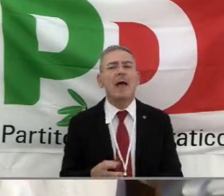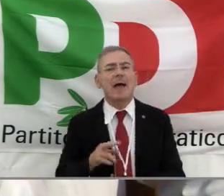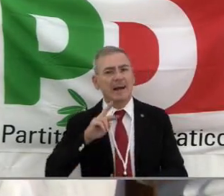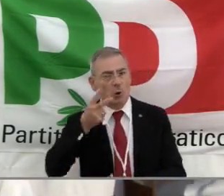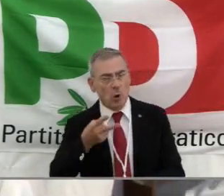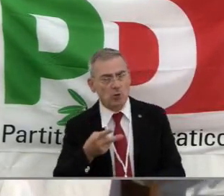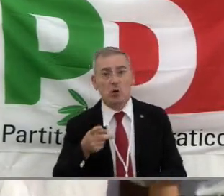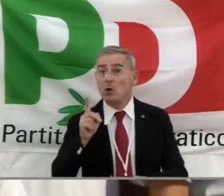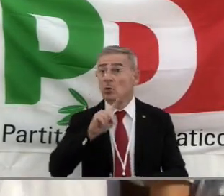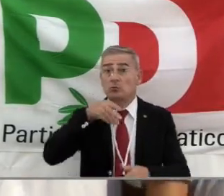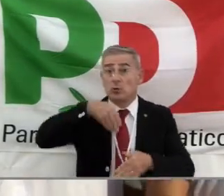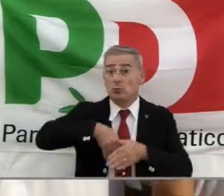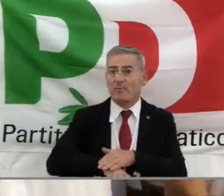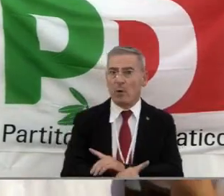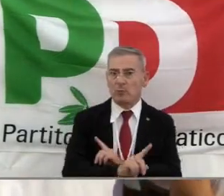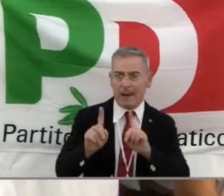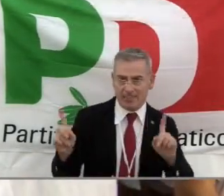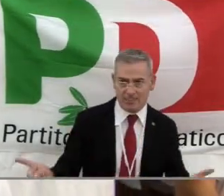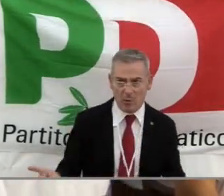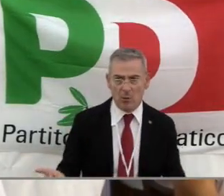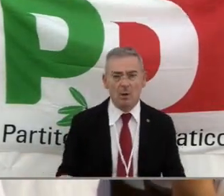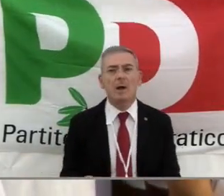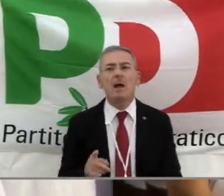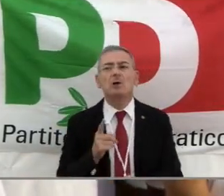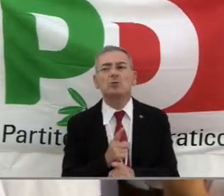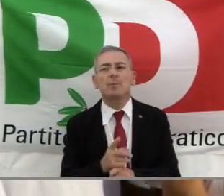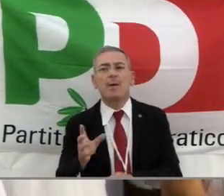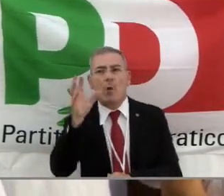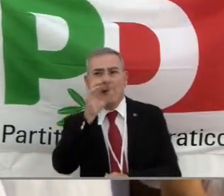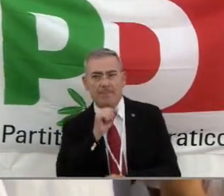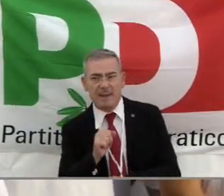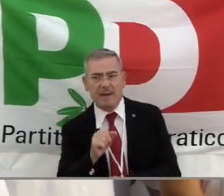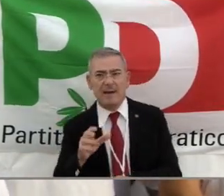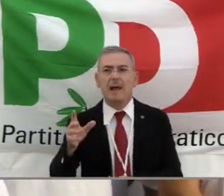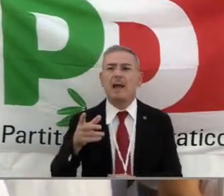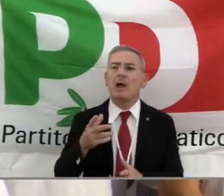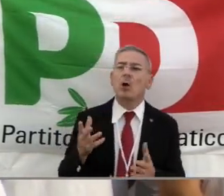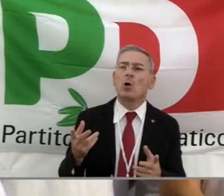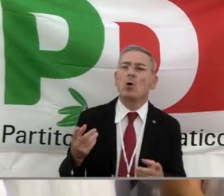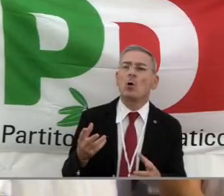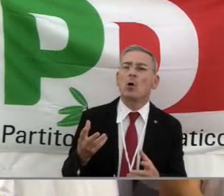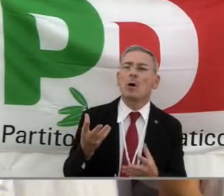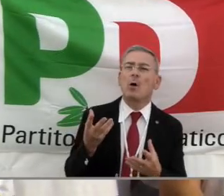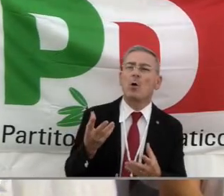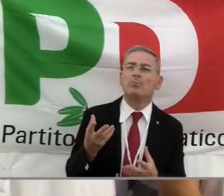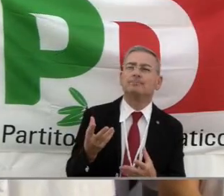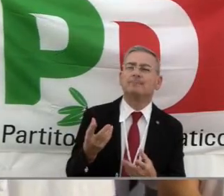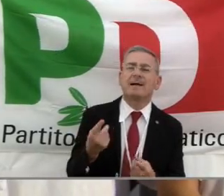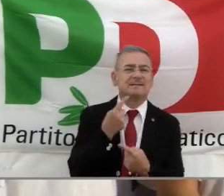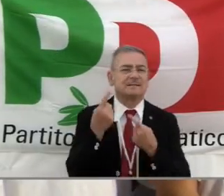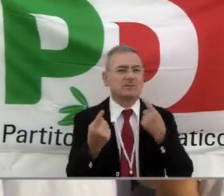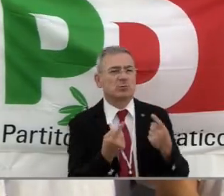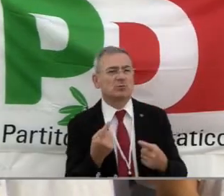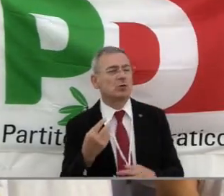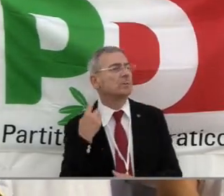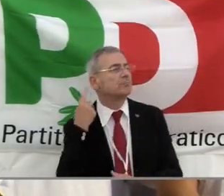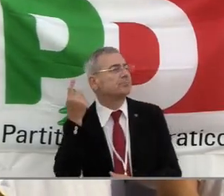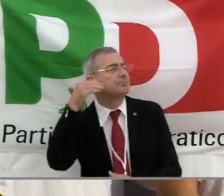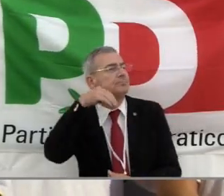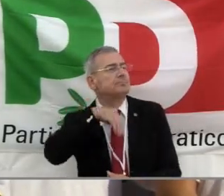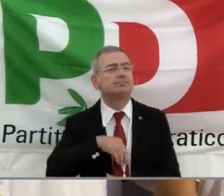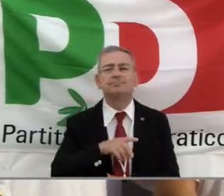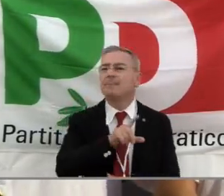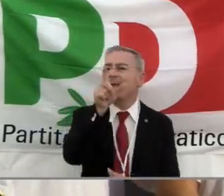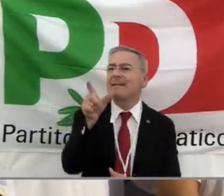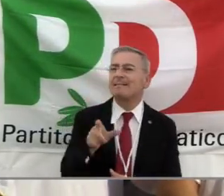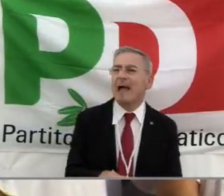sottovalutarla, è nostro compito comprendere gli umori profondi di un paese